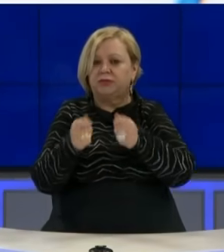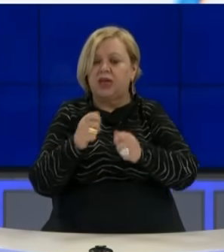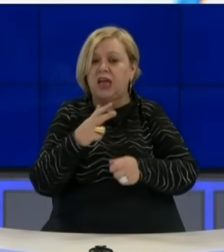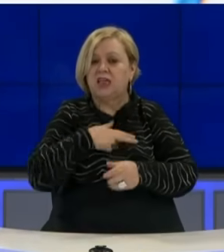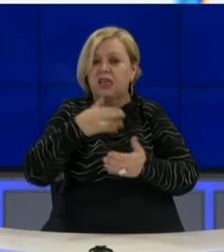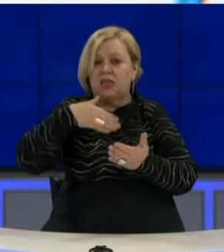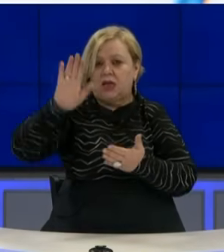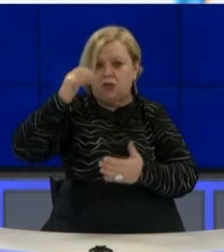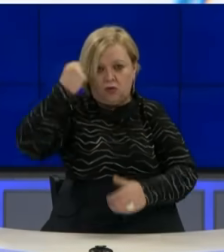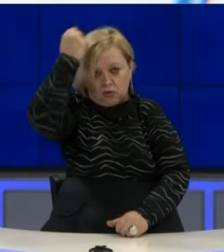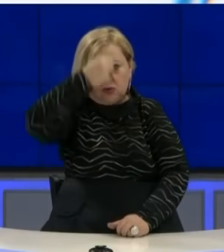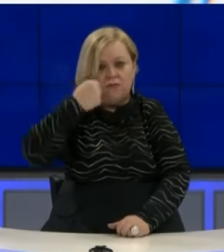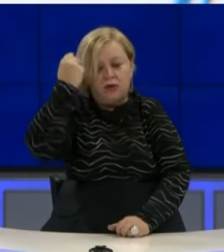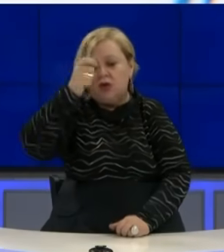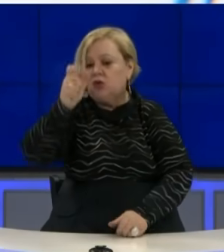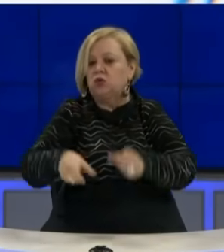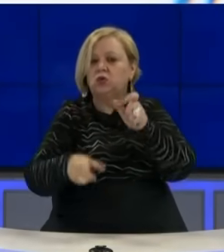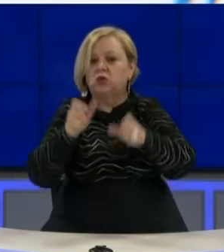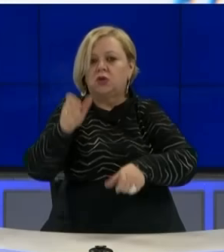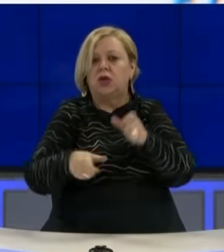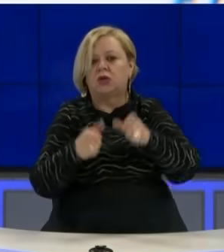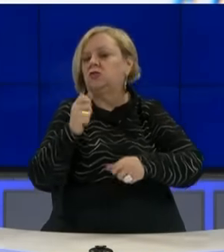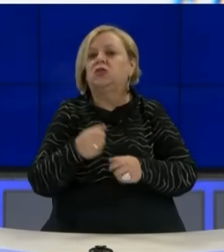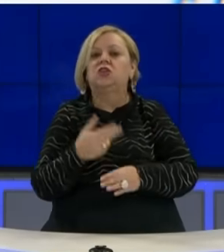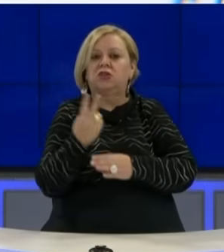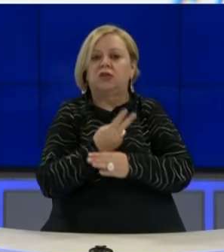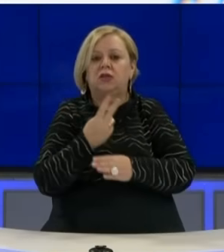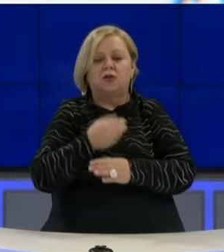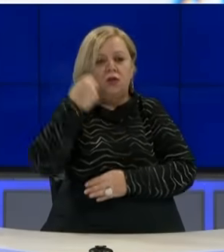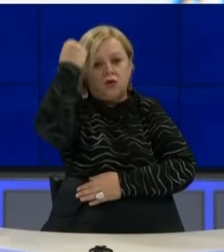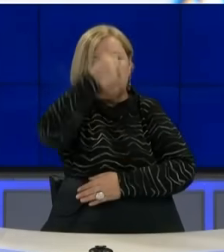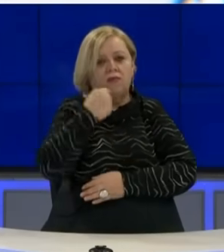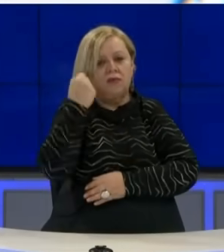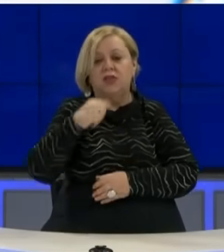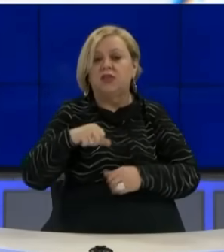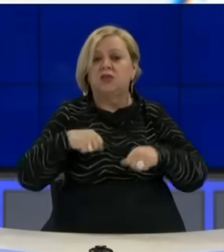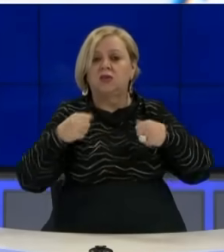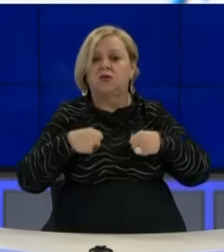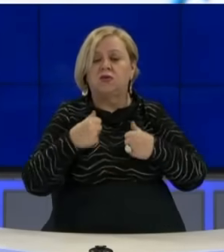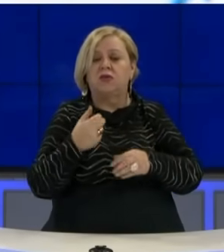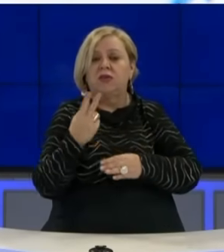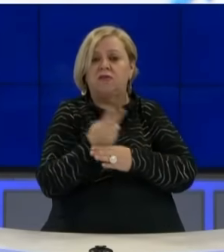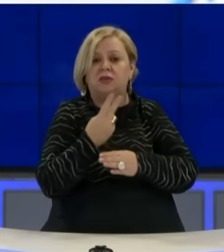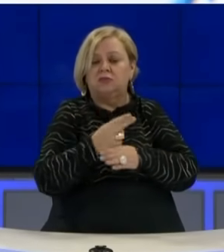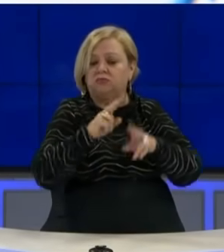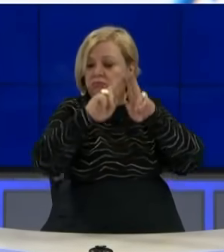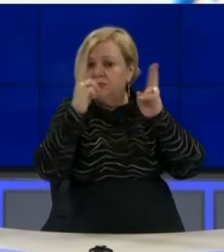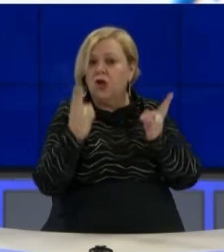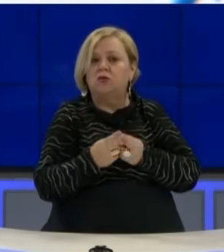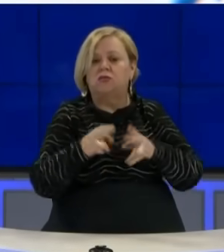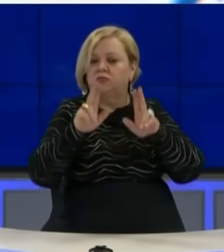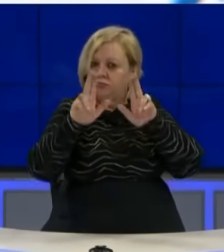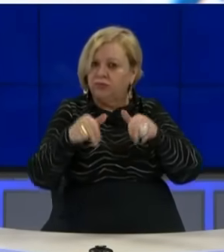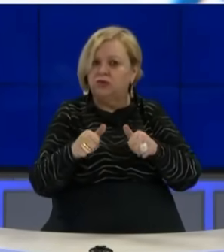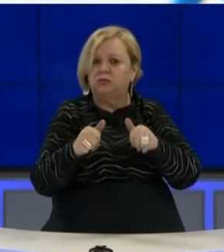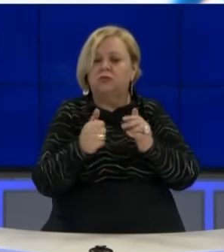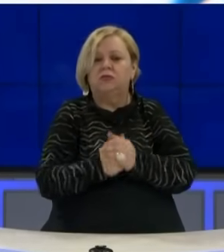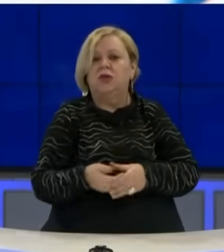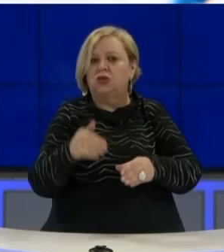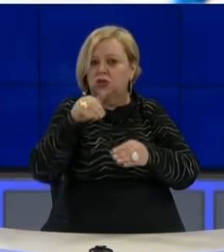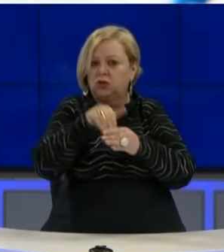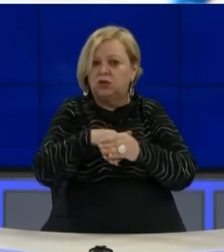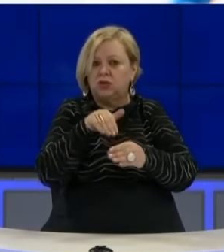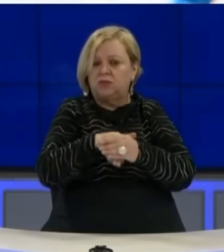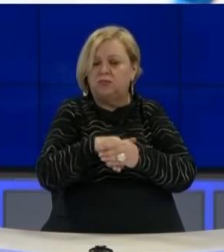jashtë Kosovës. Qytetarët të cilët janë shtetas të Kosovës, por jetojnë në vende të ndryshme të botës, do të kenë mundësinë për të bërë pjesë e zgjedhjeve